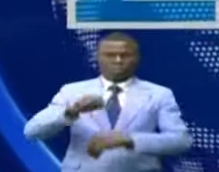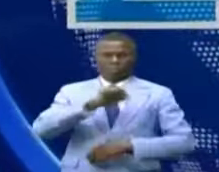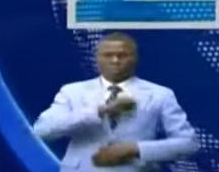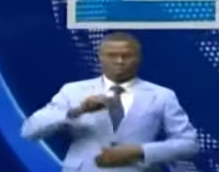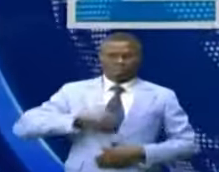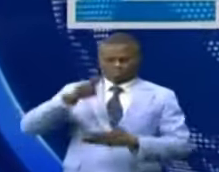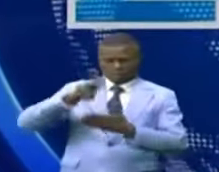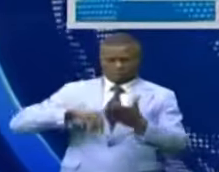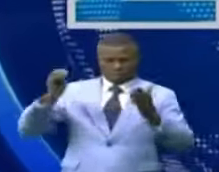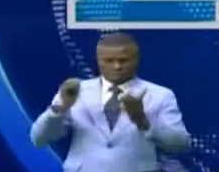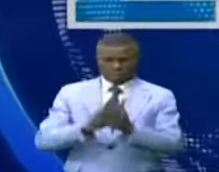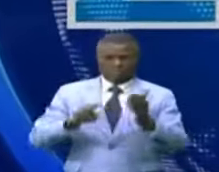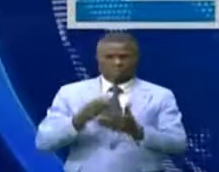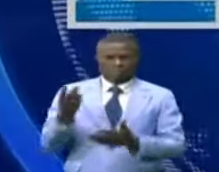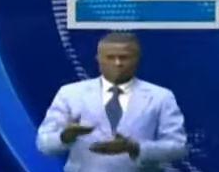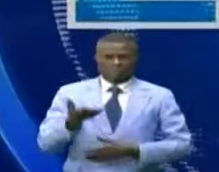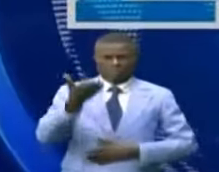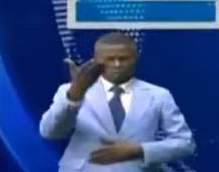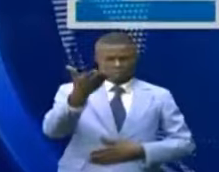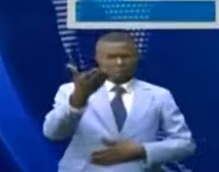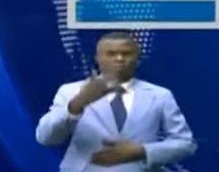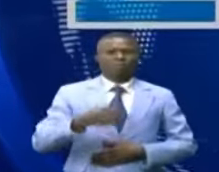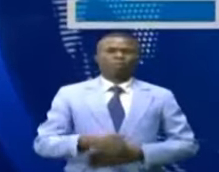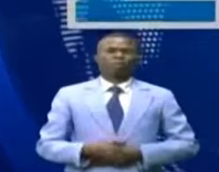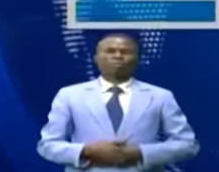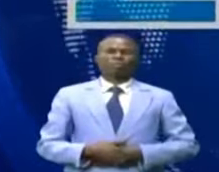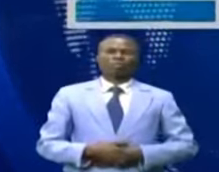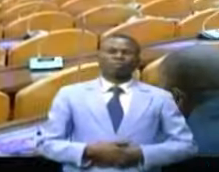lecture. Sylvie Moembo, Bernard Baudot et Guy Kitoko.